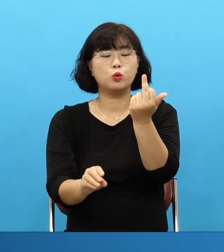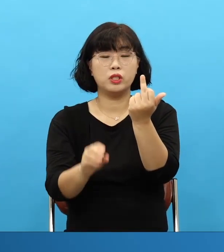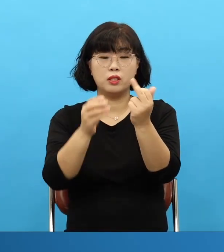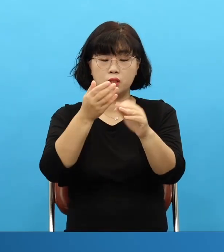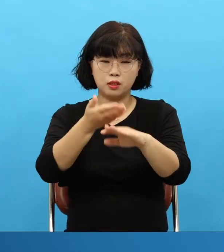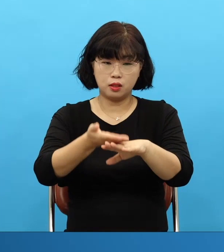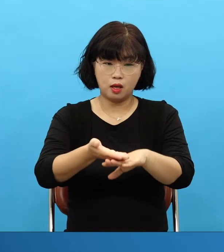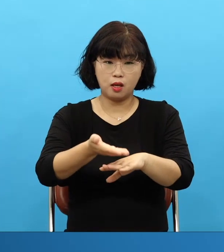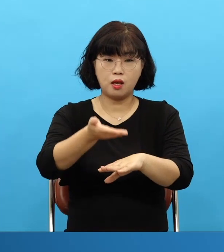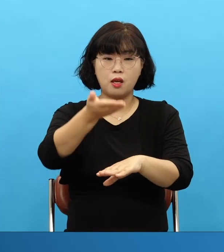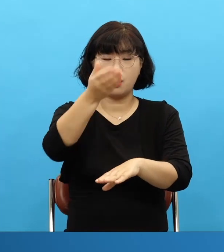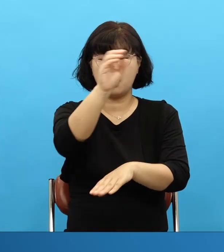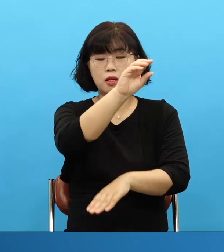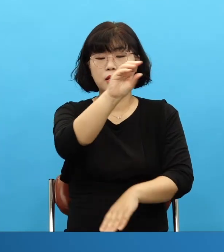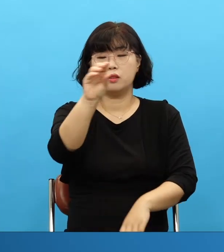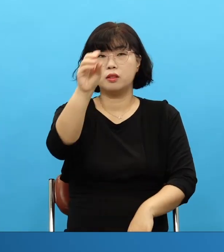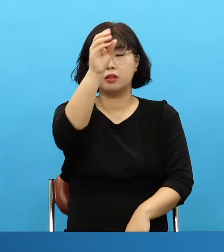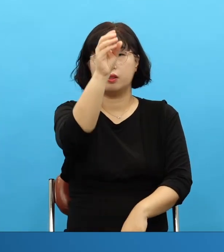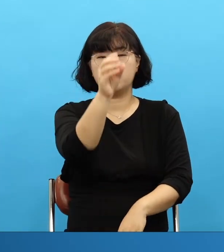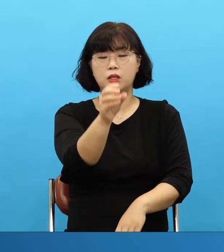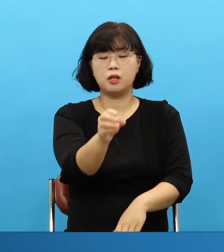갈보리산 위에